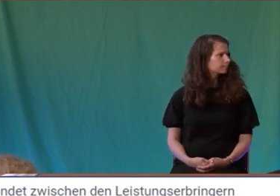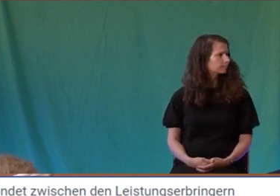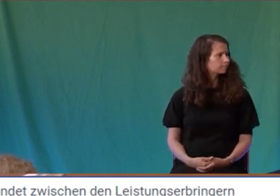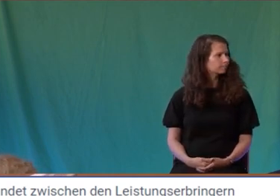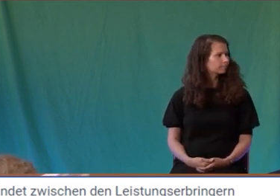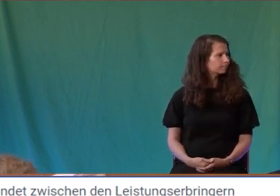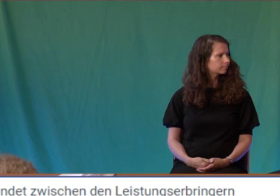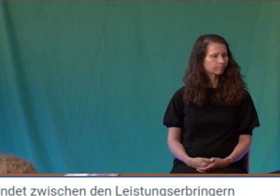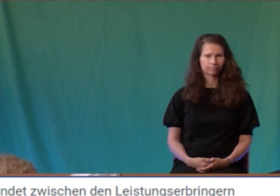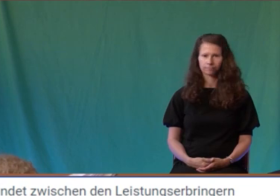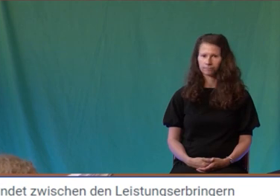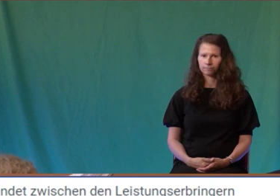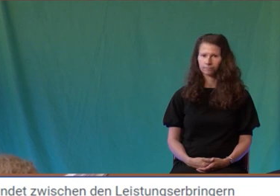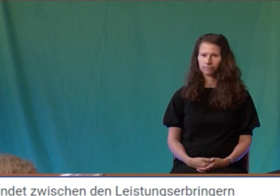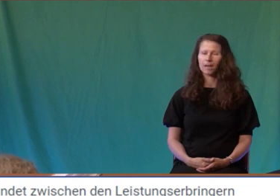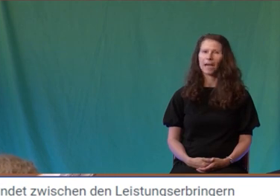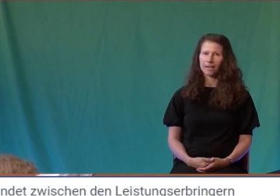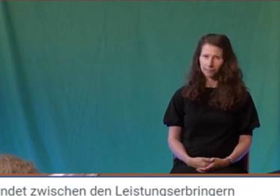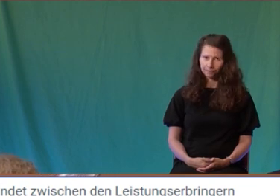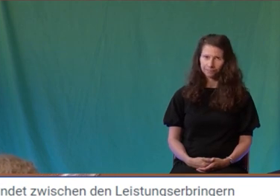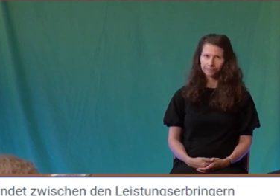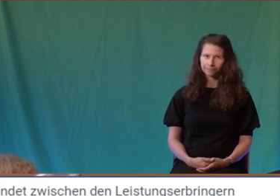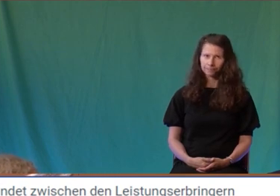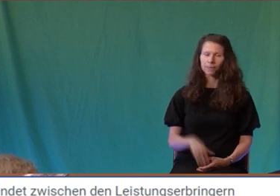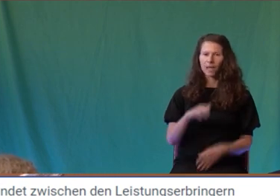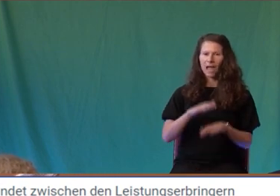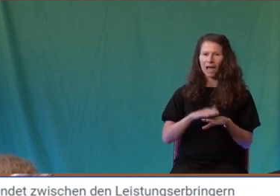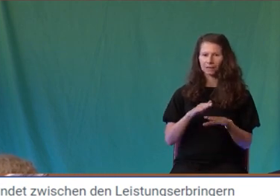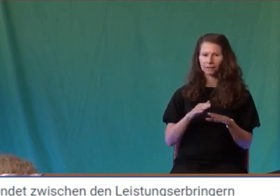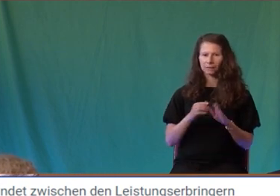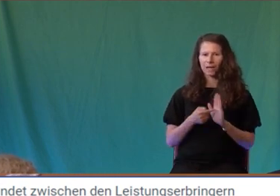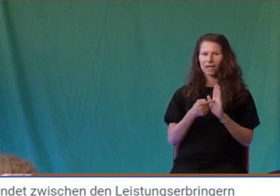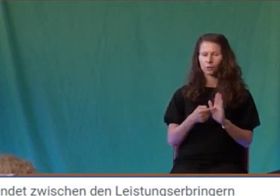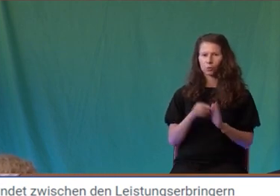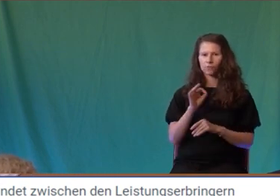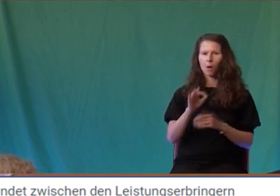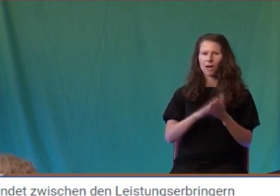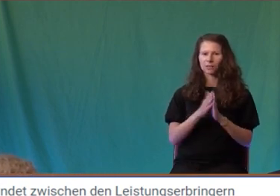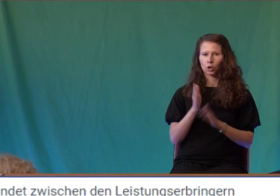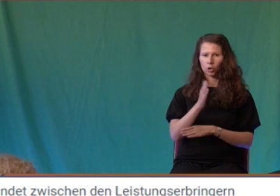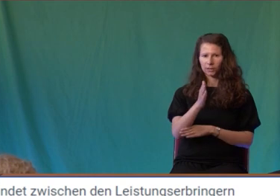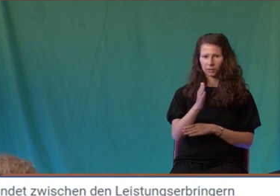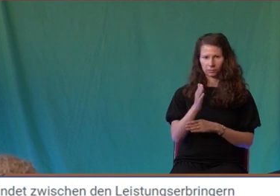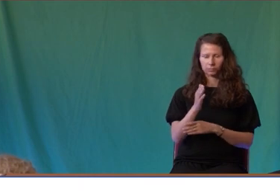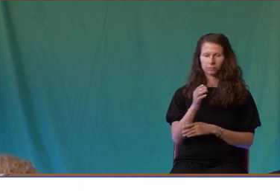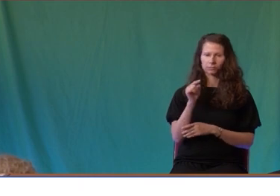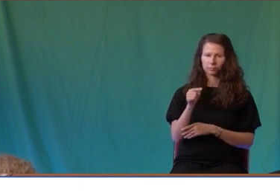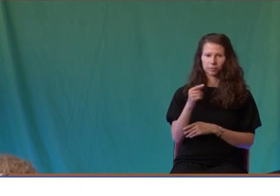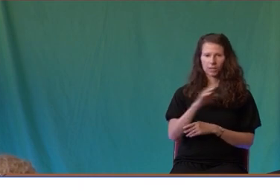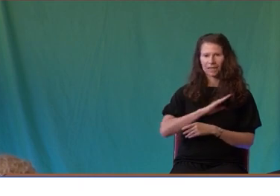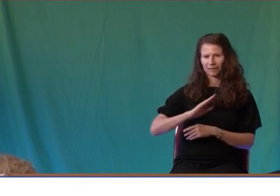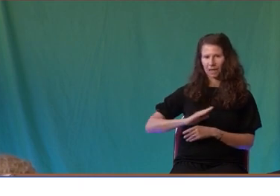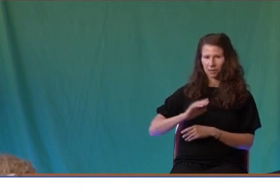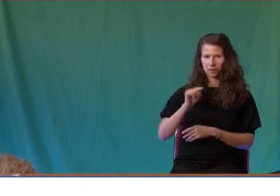diese Handreichung zu praxisorientierten Unterstützung ist auf der Homepage des Landesjugendamts Sachsen abrufbar